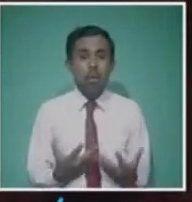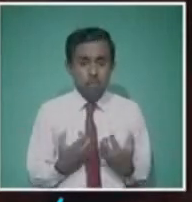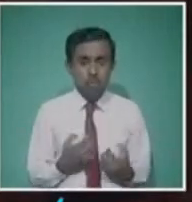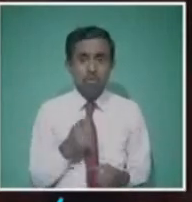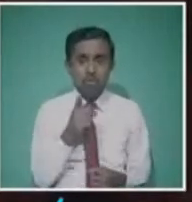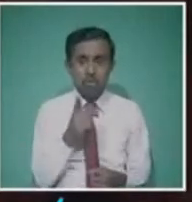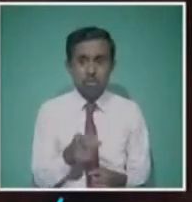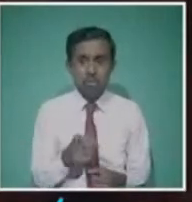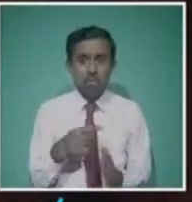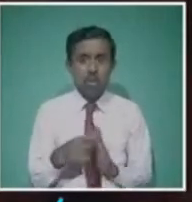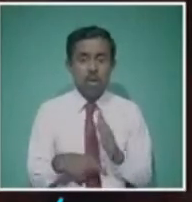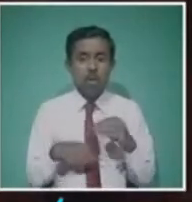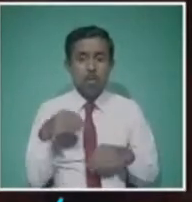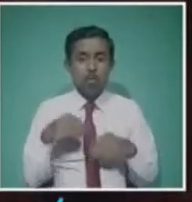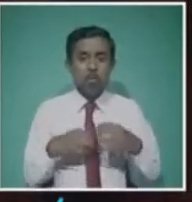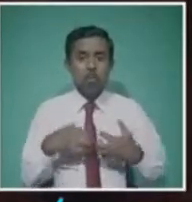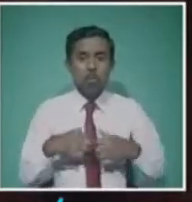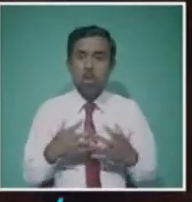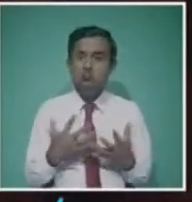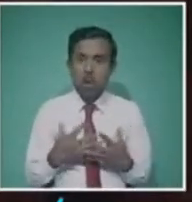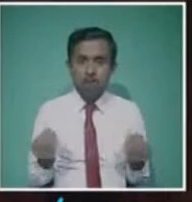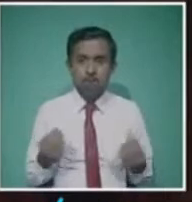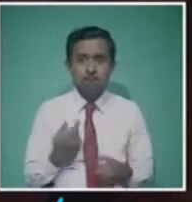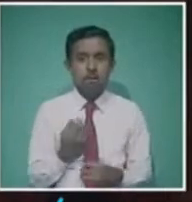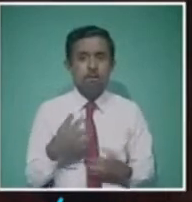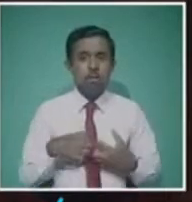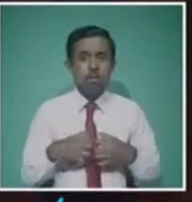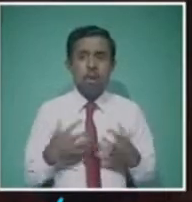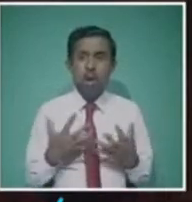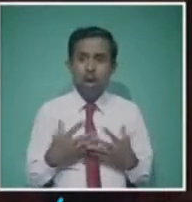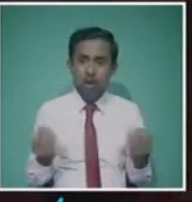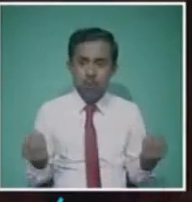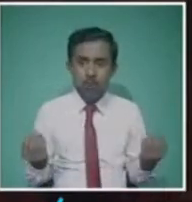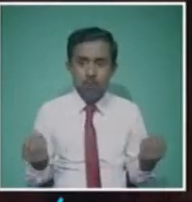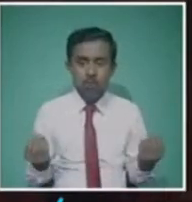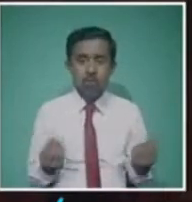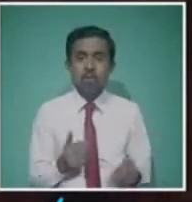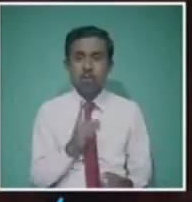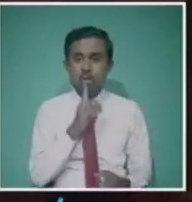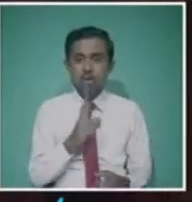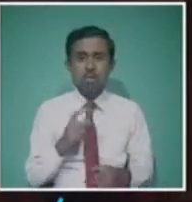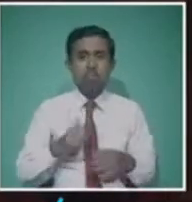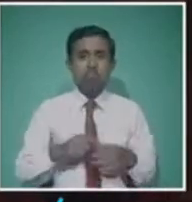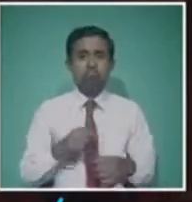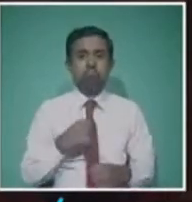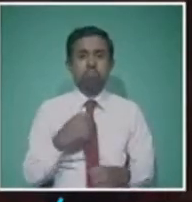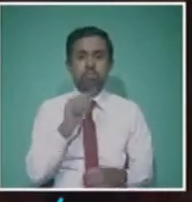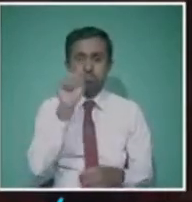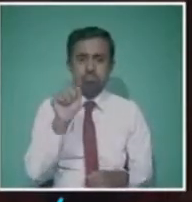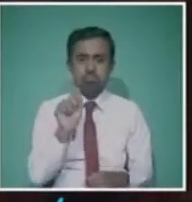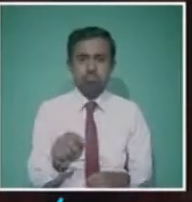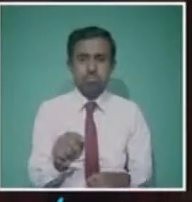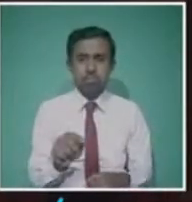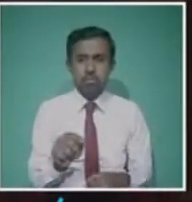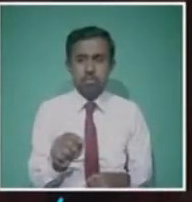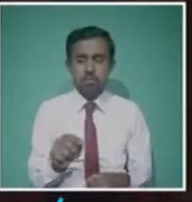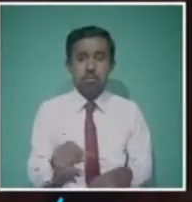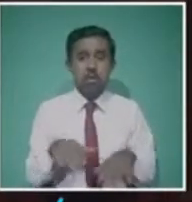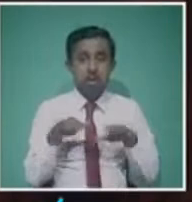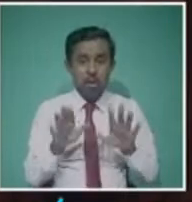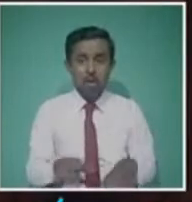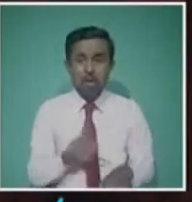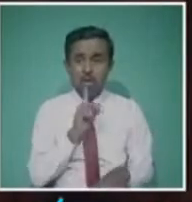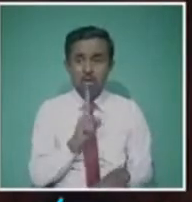තියෙනවාද මේ රටේ දේශපාලන අර්බුදය විසඳන්න, ආර්ථික අර්බුදය විසඳන්න? ඒ කියන කාරණා අපට ප්‍රශ්න සහගතයි. ඒක නිසා අපි විශ්වාස කරනවා අවසාන